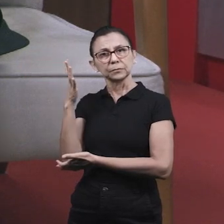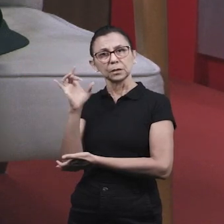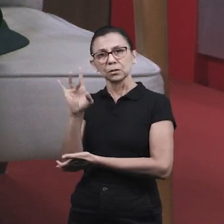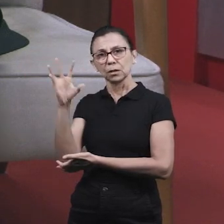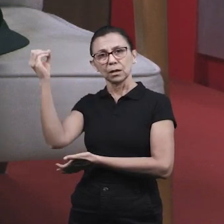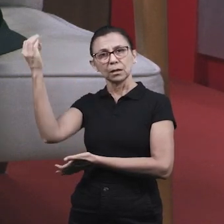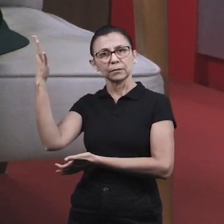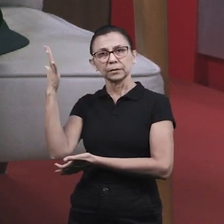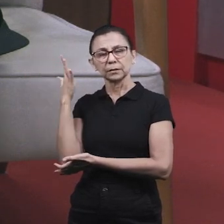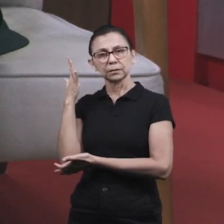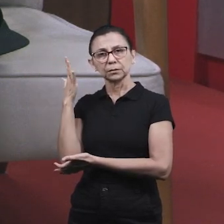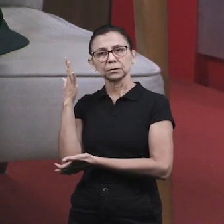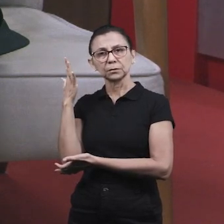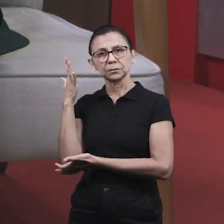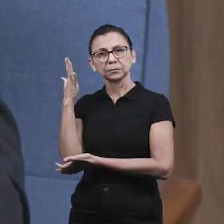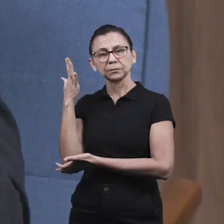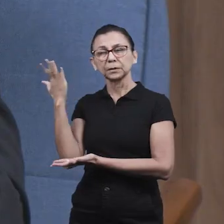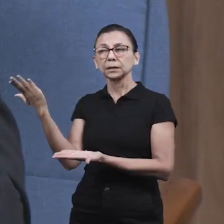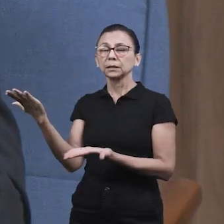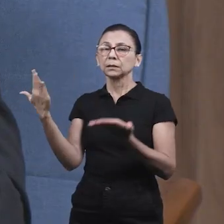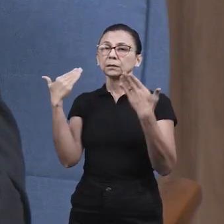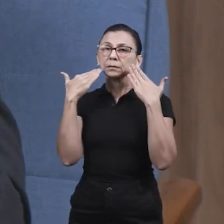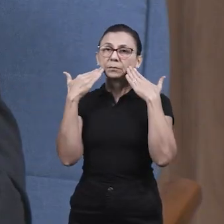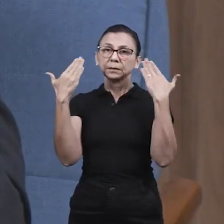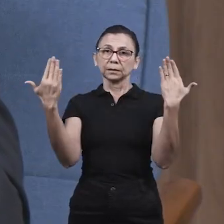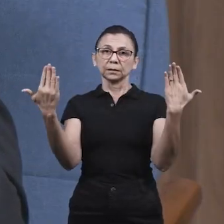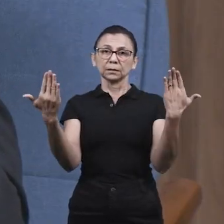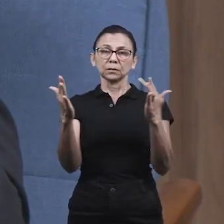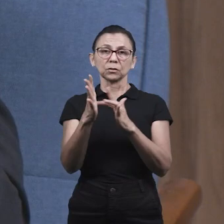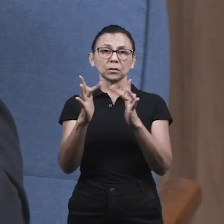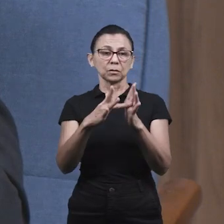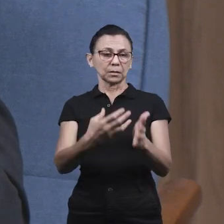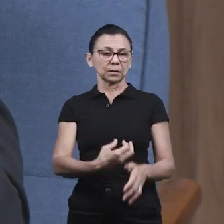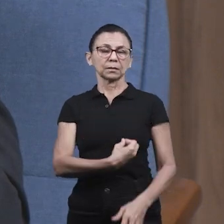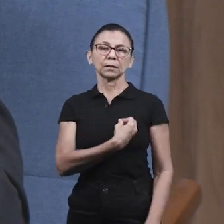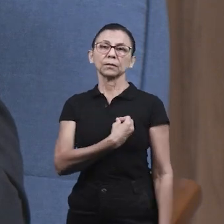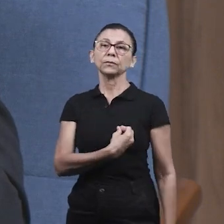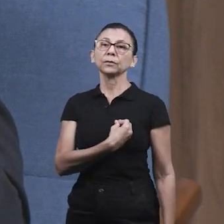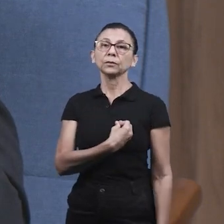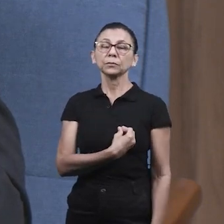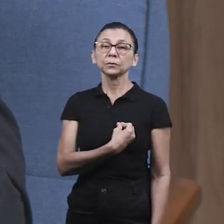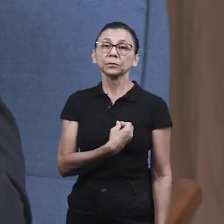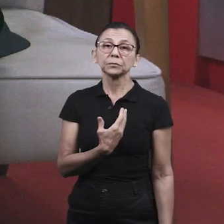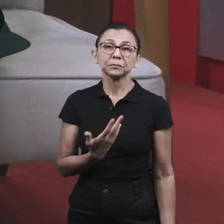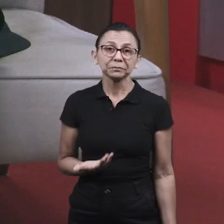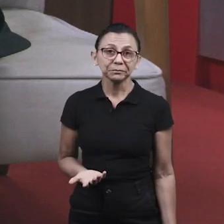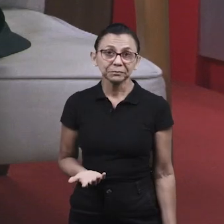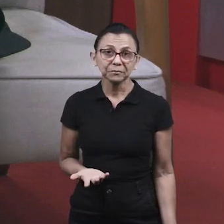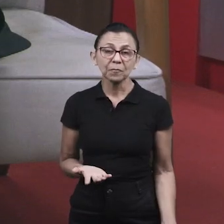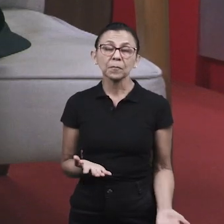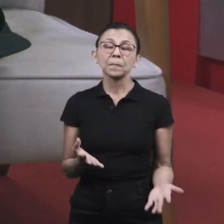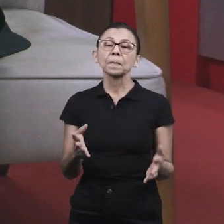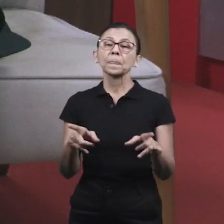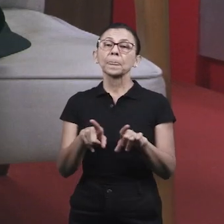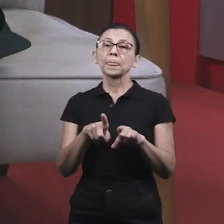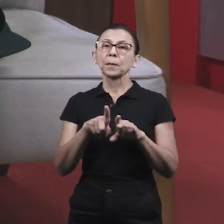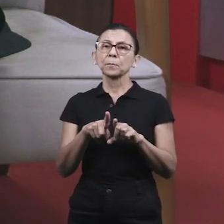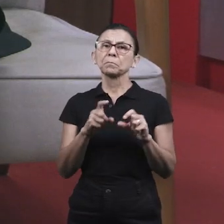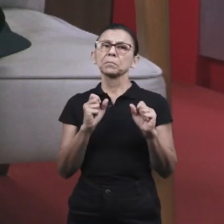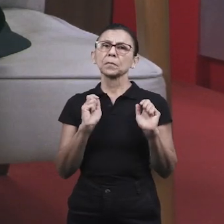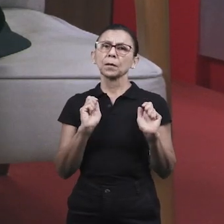révélé, il est prophétisé. Il est prophétisé à l'Ancien Testament. Au Nouveau Testament, il est révélé. Amen. Gloire à